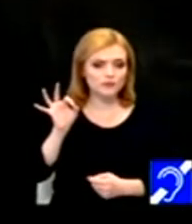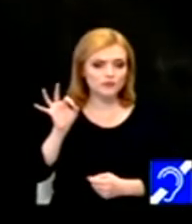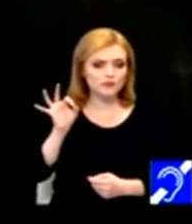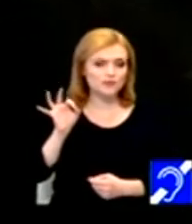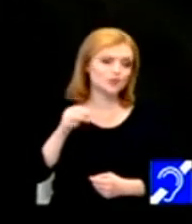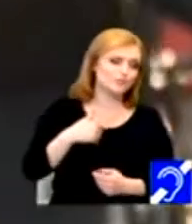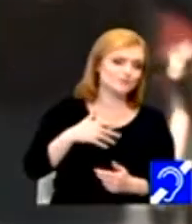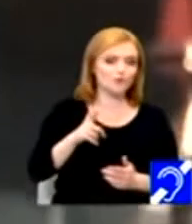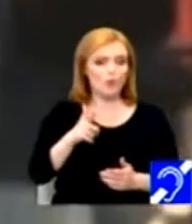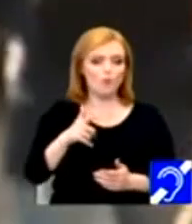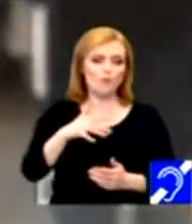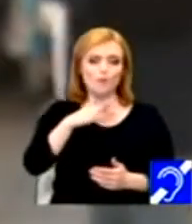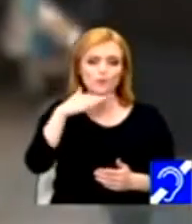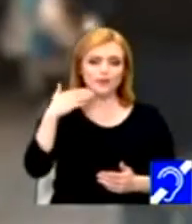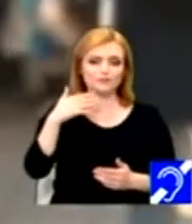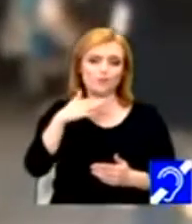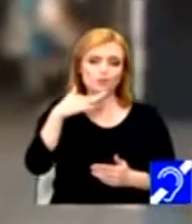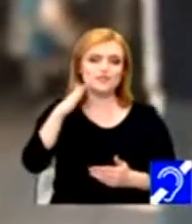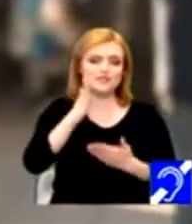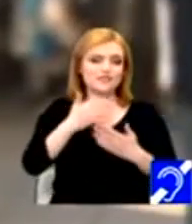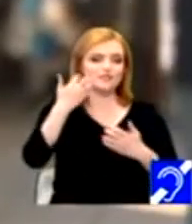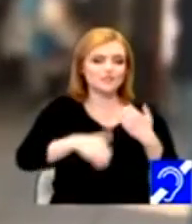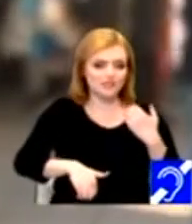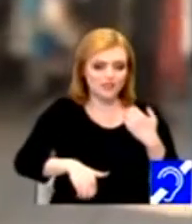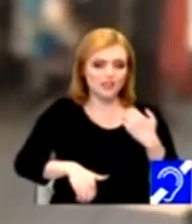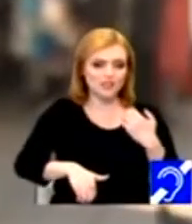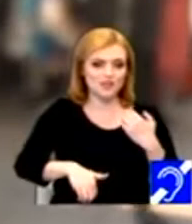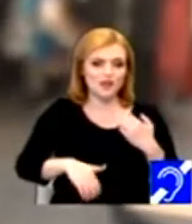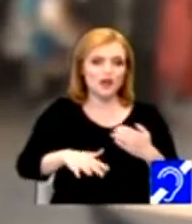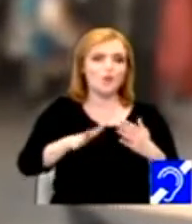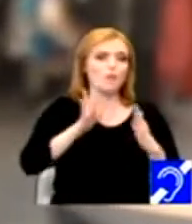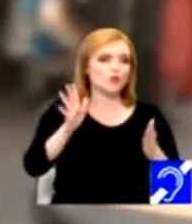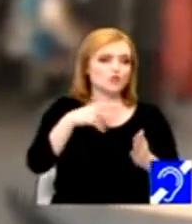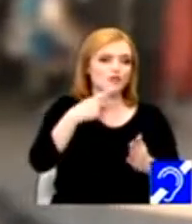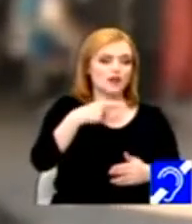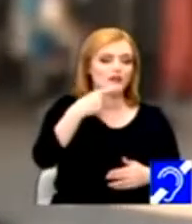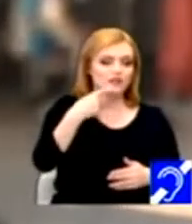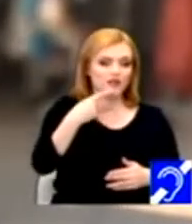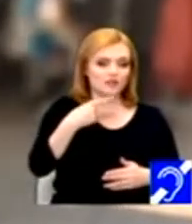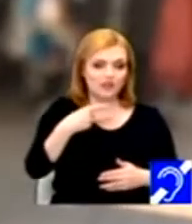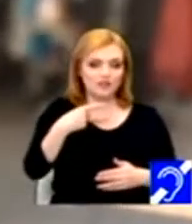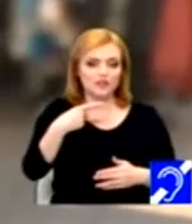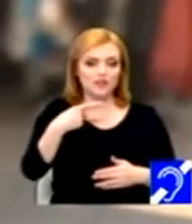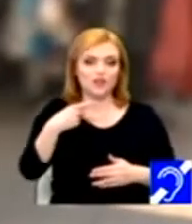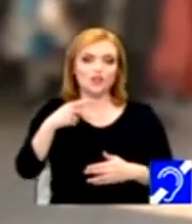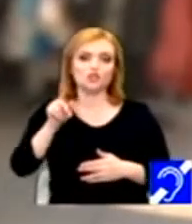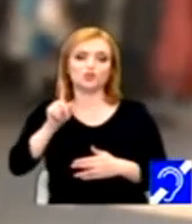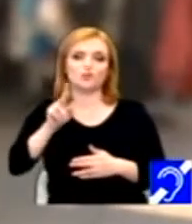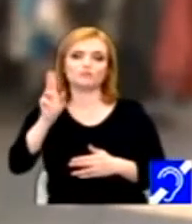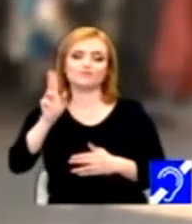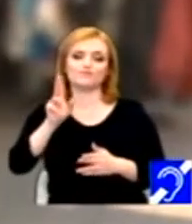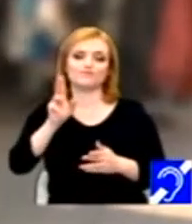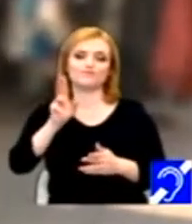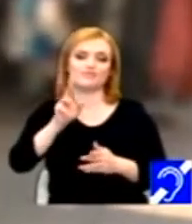nu ne prea pasă. Marea majoritate s-ar implica doar cu vorba ca să ajungă undeva pe un post mai mare, să ajungă să